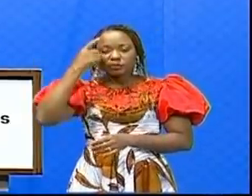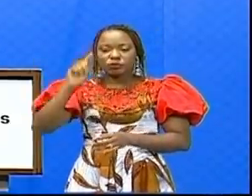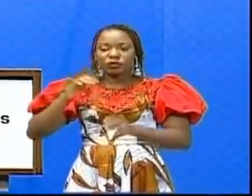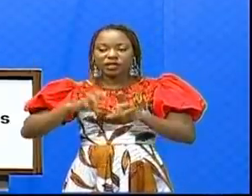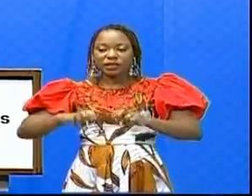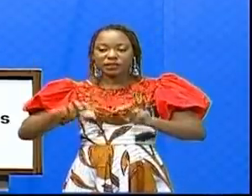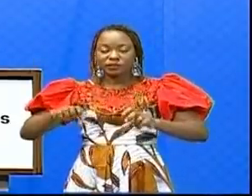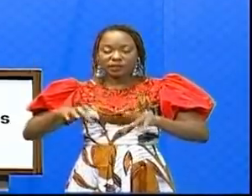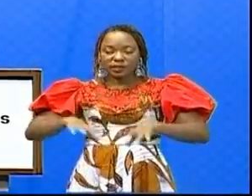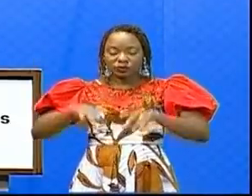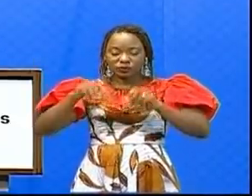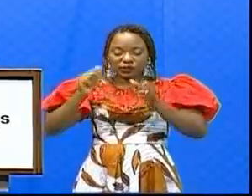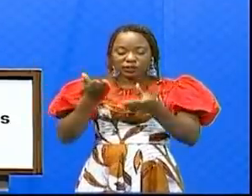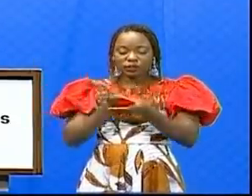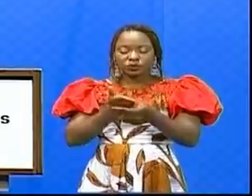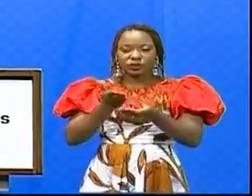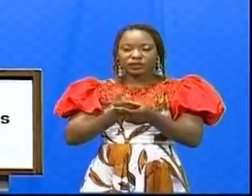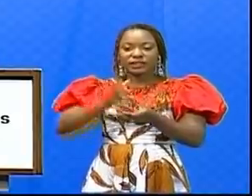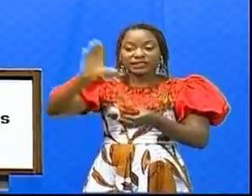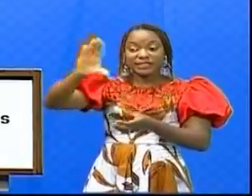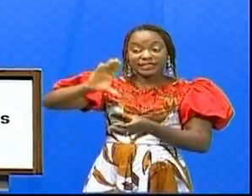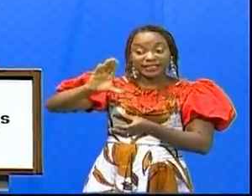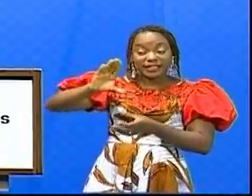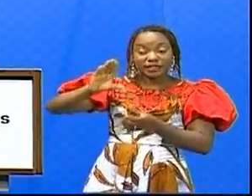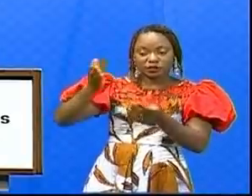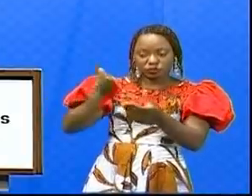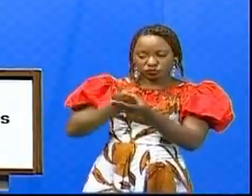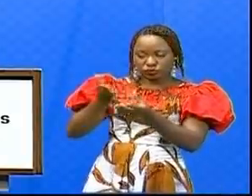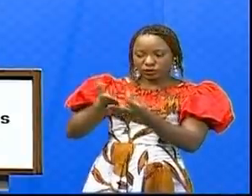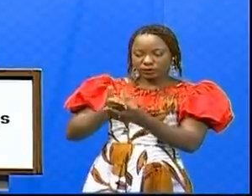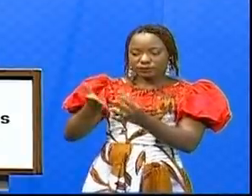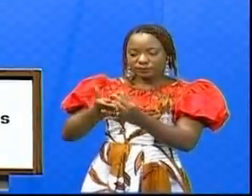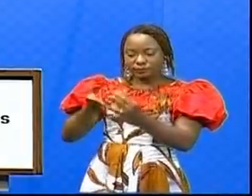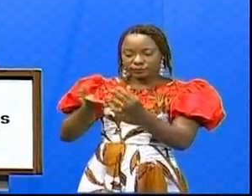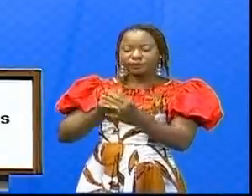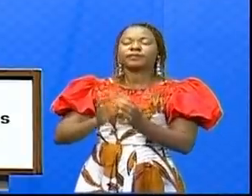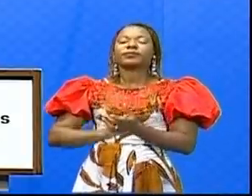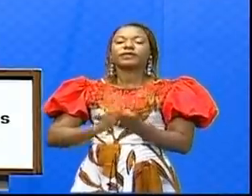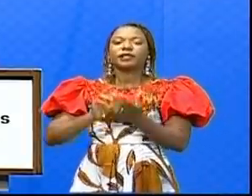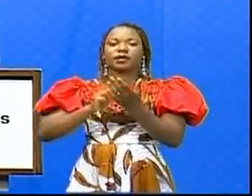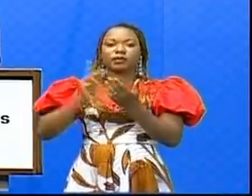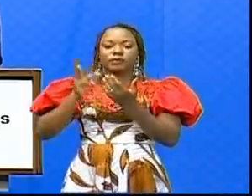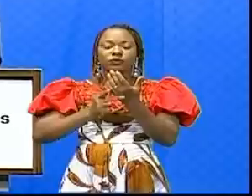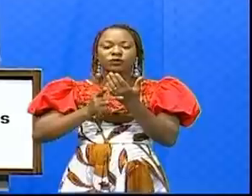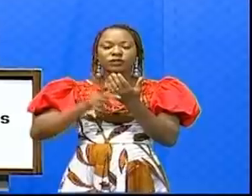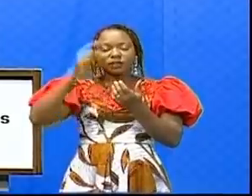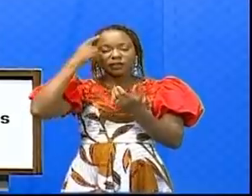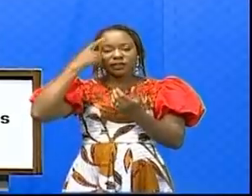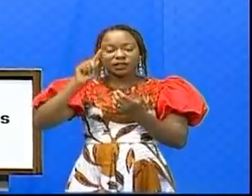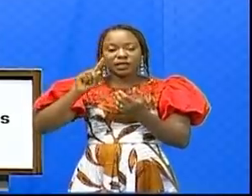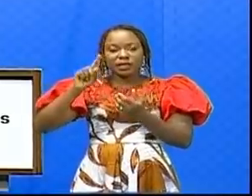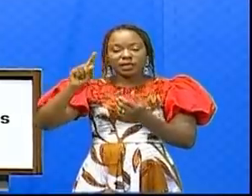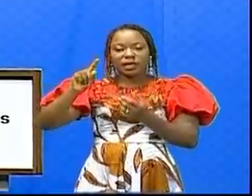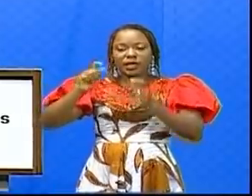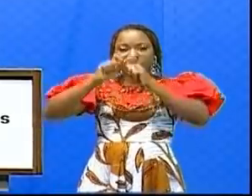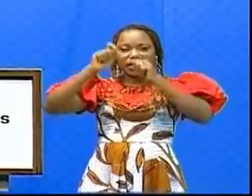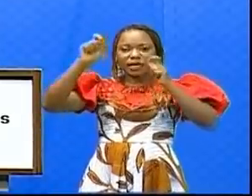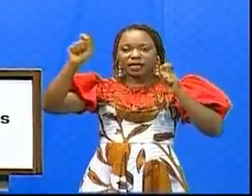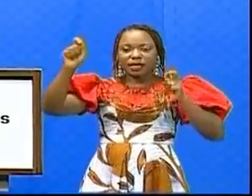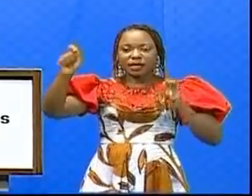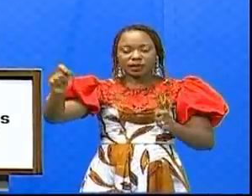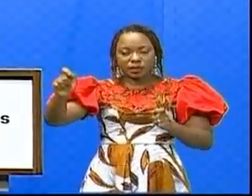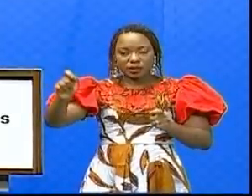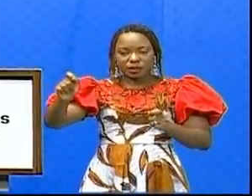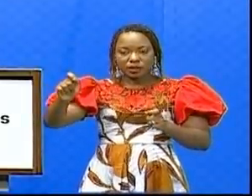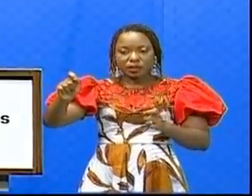l'examen d'adoption des dossiers, 5 dossiers, du projet de construction de la ligne haute tension de la centrale hydroélectrique